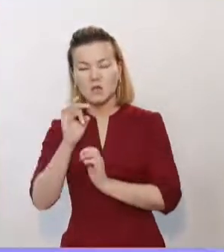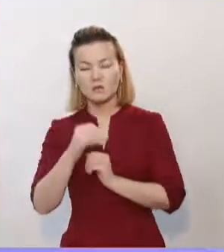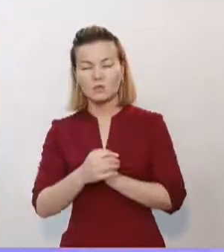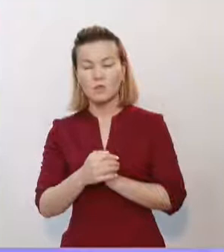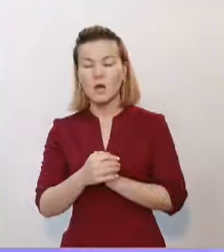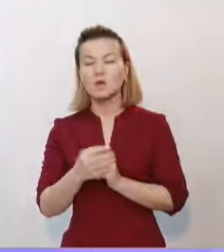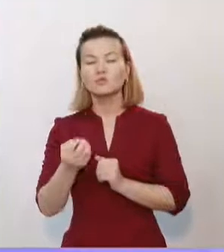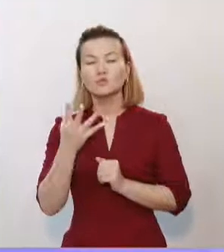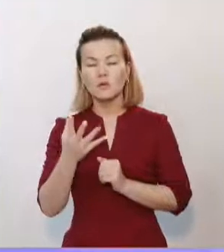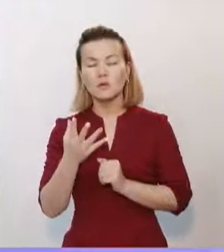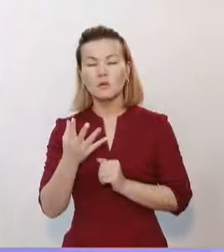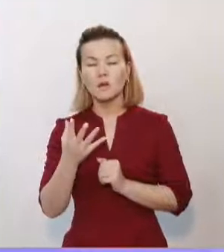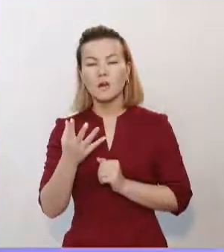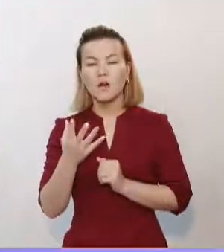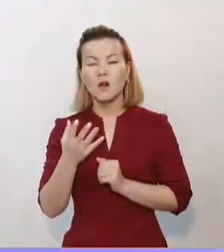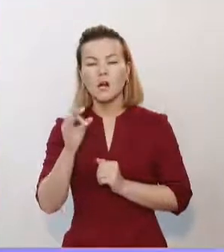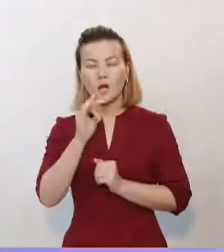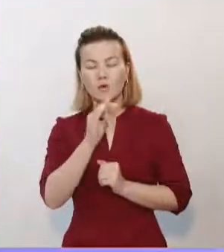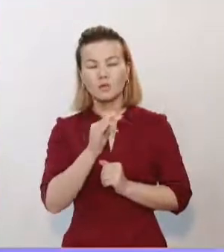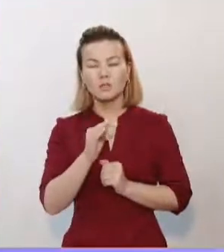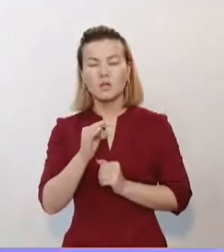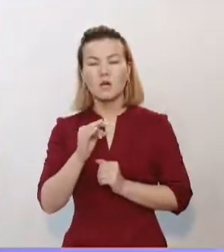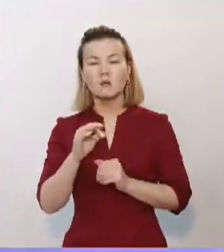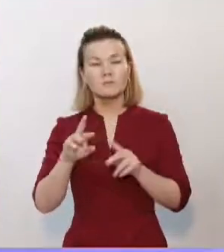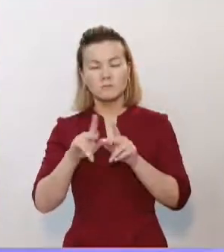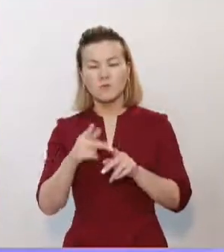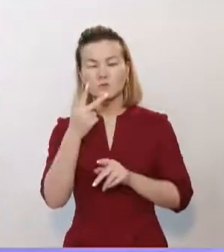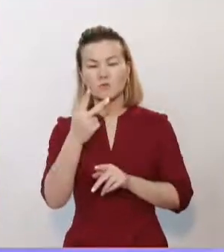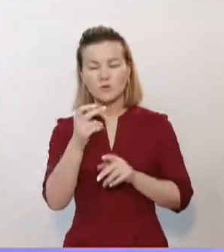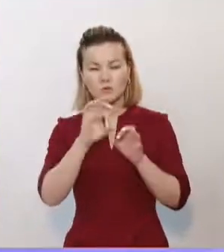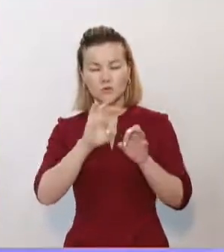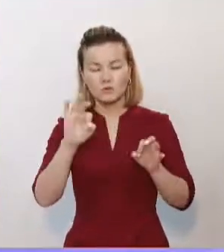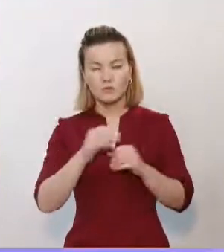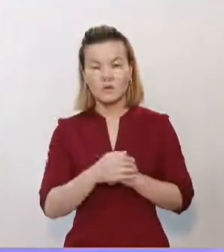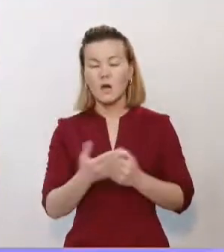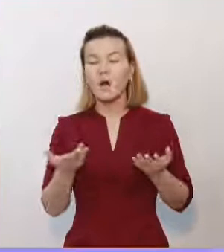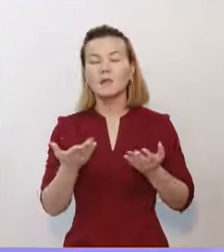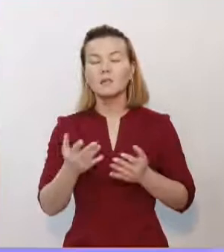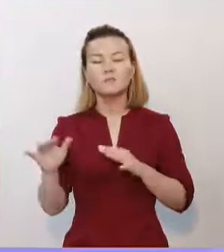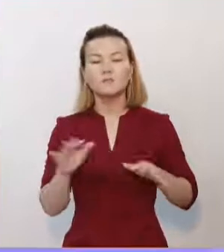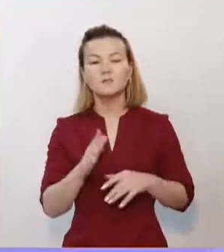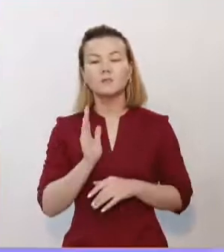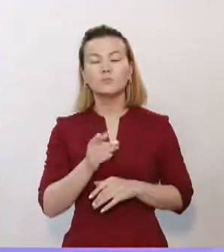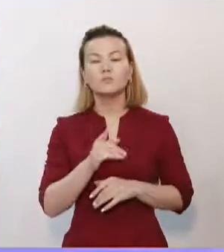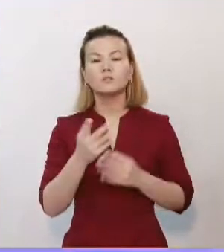горошин в 3 таких стручках? Каким действием будете решать эту задачу и